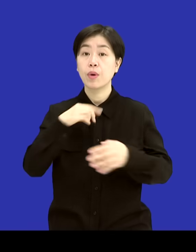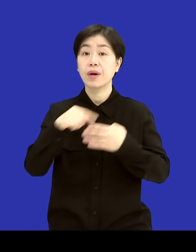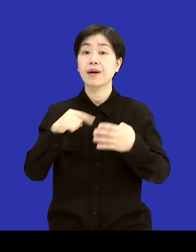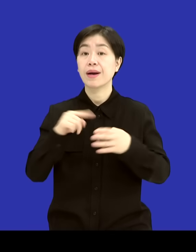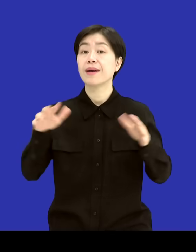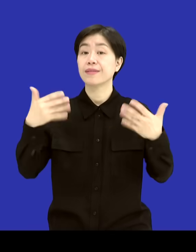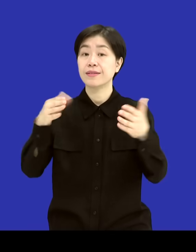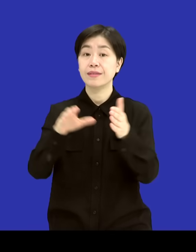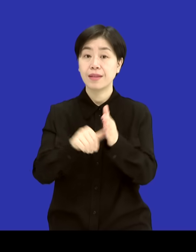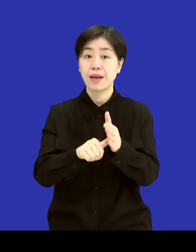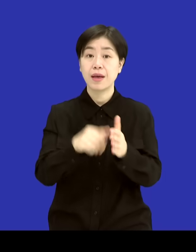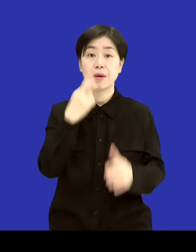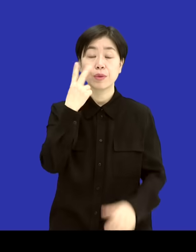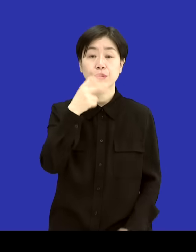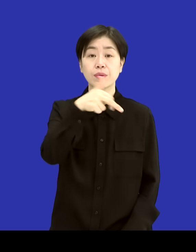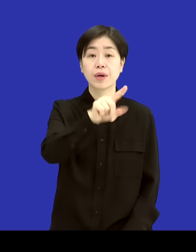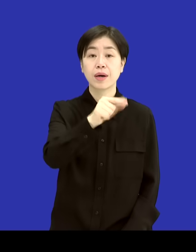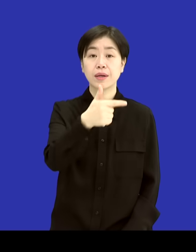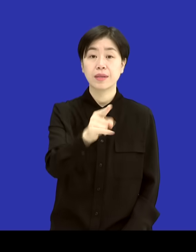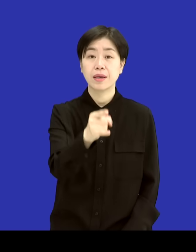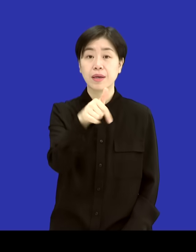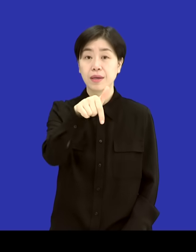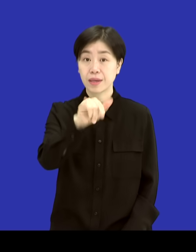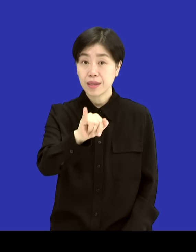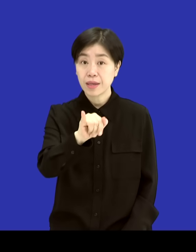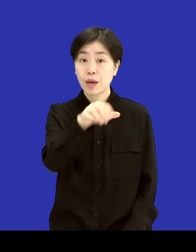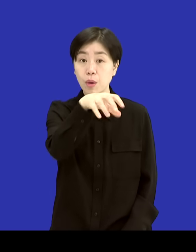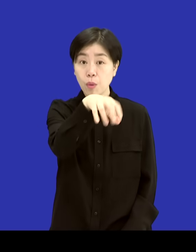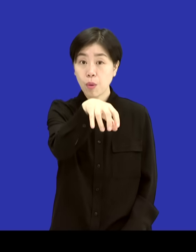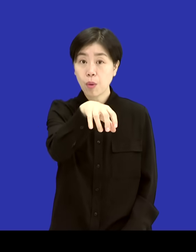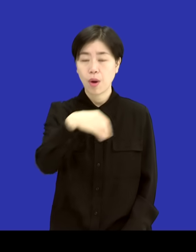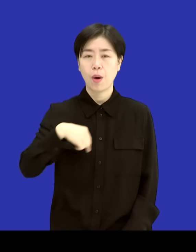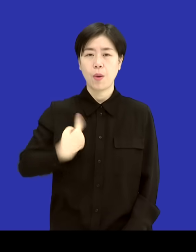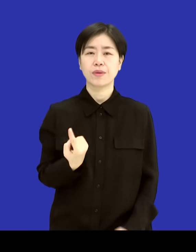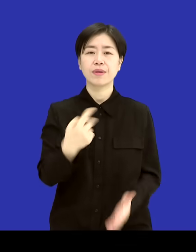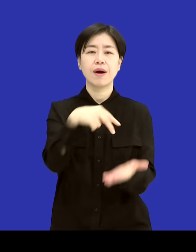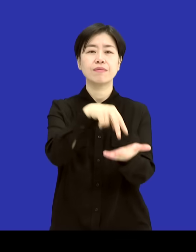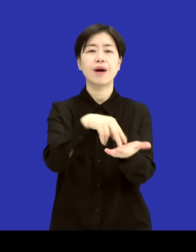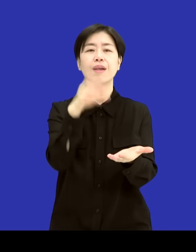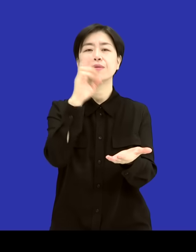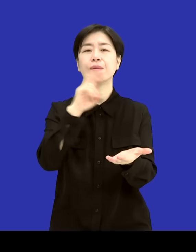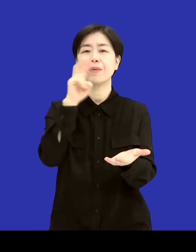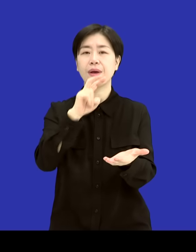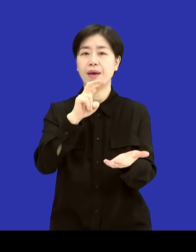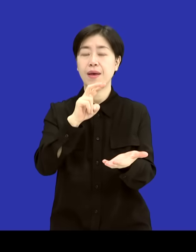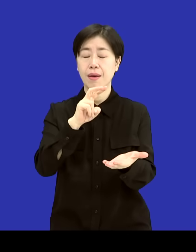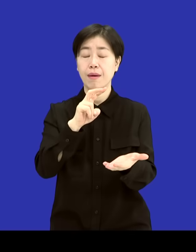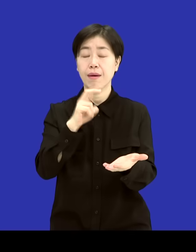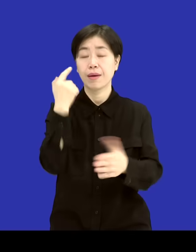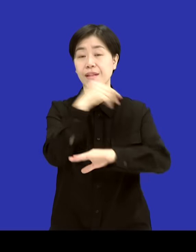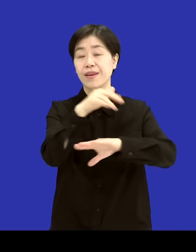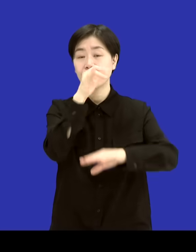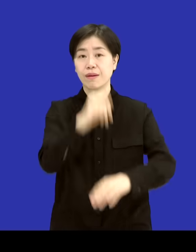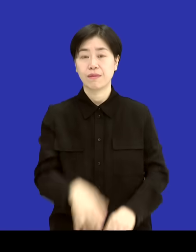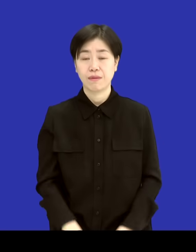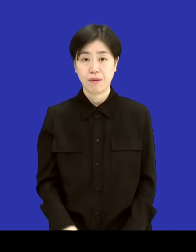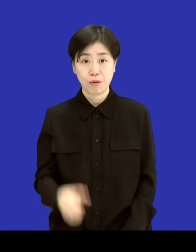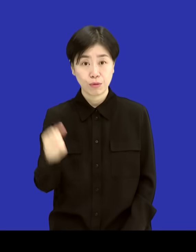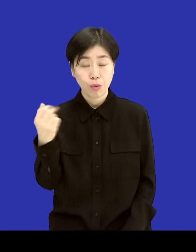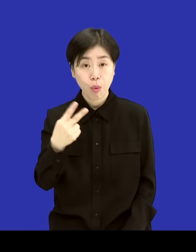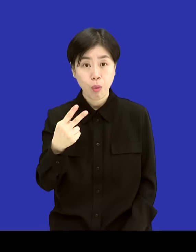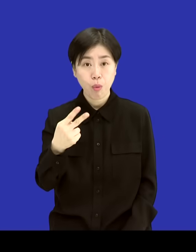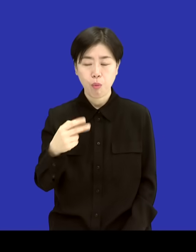카네기 홀에서 또 가요, 카네기? 네, 단독 리사이트를. 무슨 카네기를 동네에 무슨 그러니까. 학교 강당 쓰듯이 쓰네요.